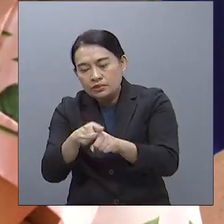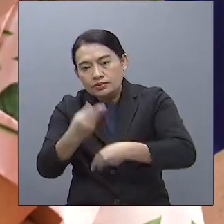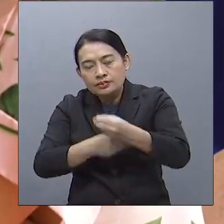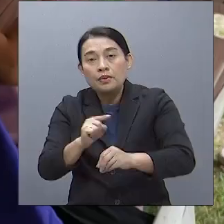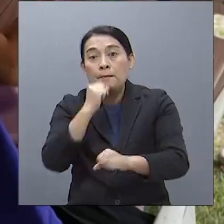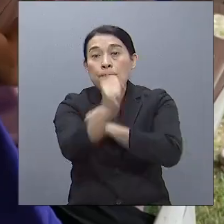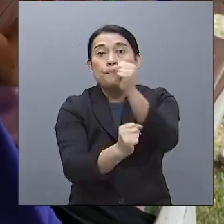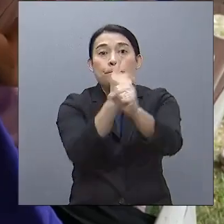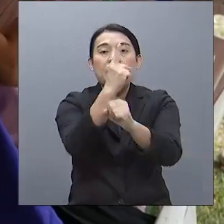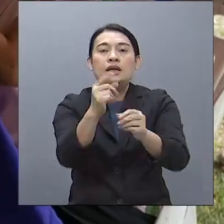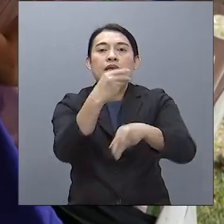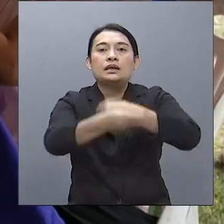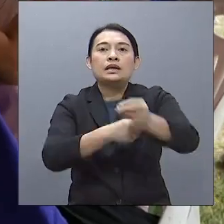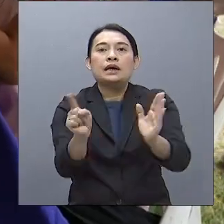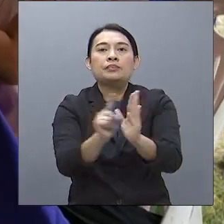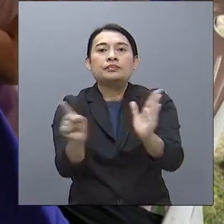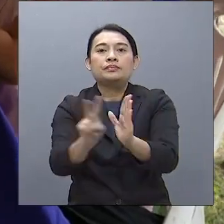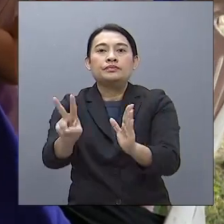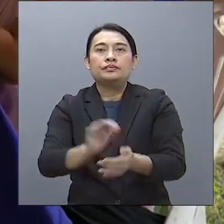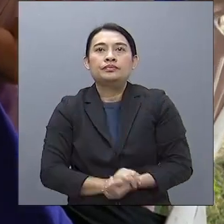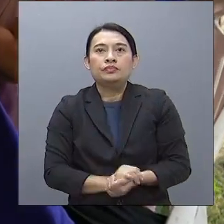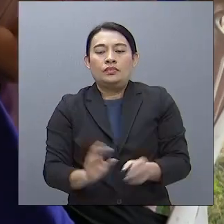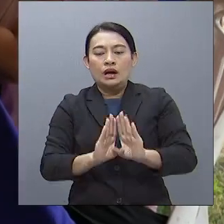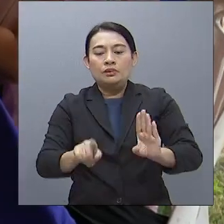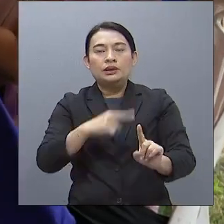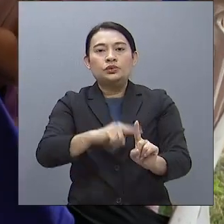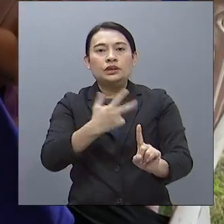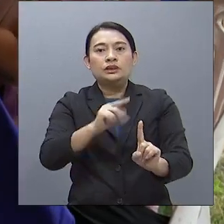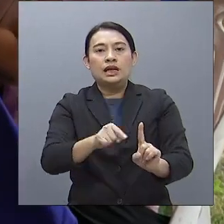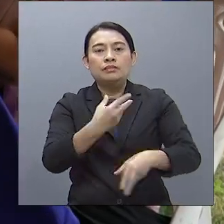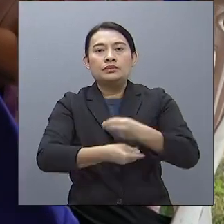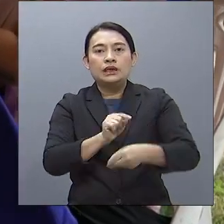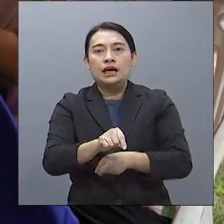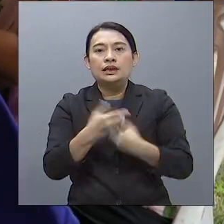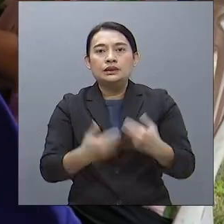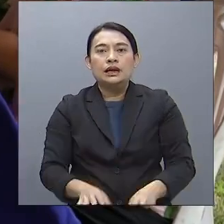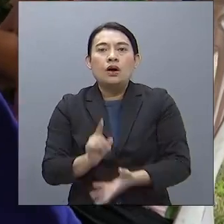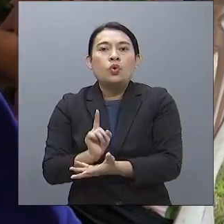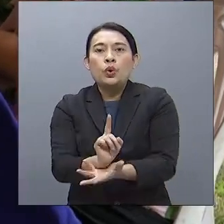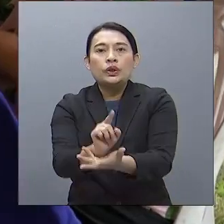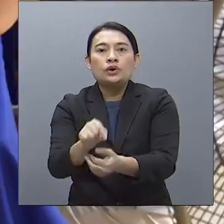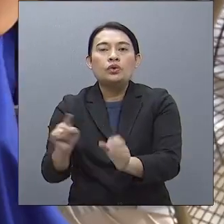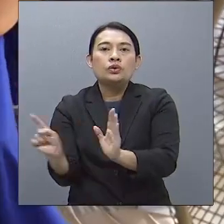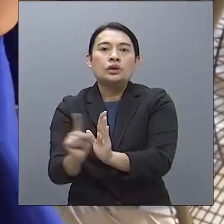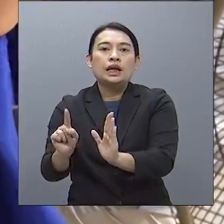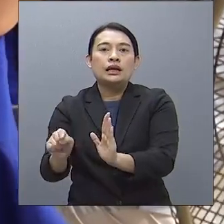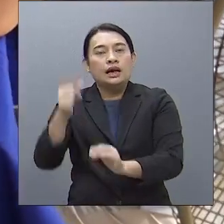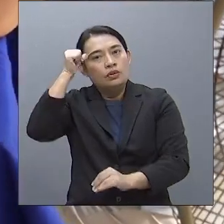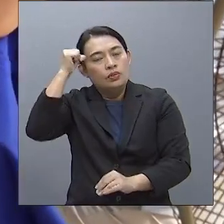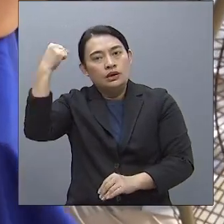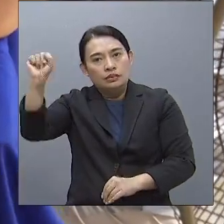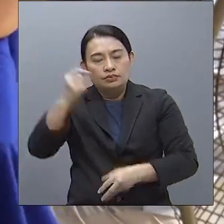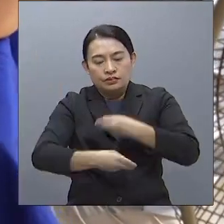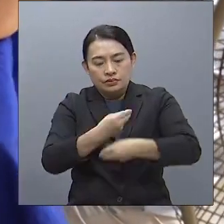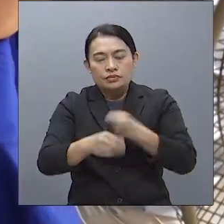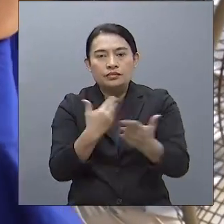ครั้งก็คือช่วงเทศกาลงานเปิดตะกั่วป่าในเดือนมีนาคมและช่วงเทศกาลลอยกระทงครั้งละ10วันยอดข